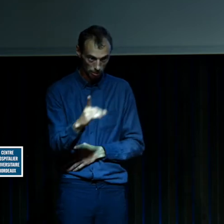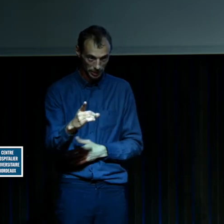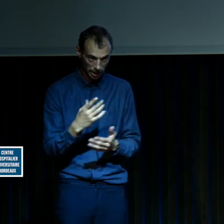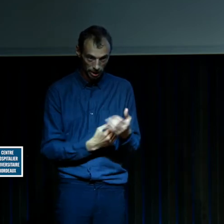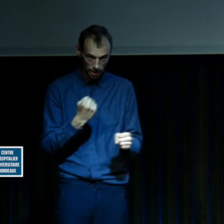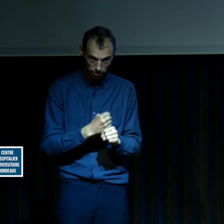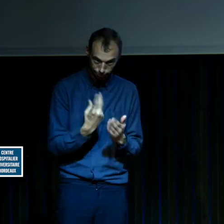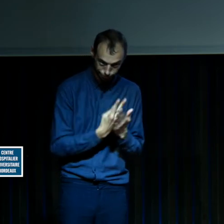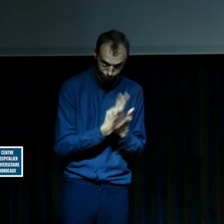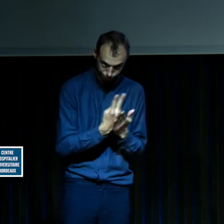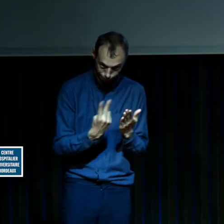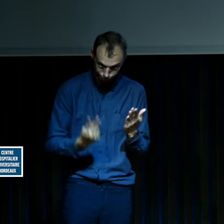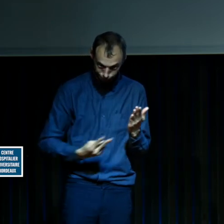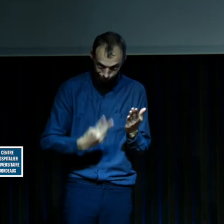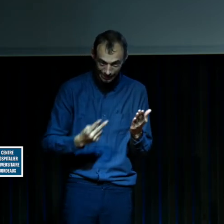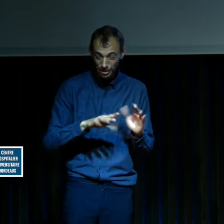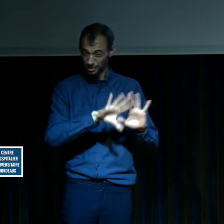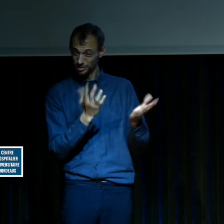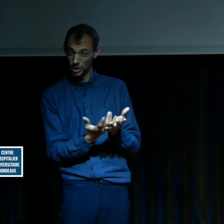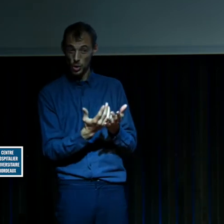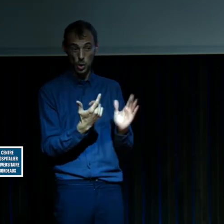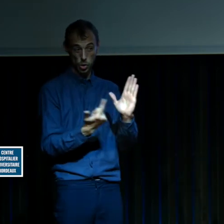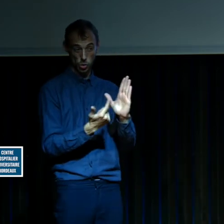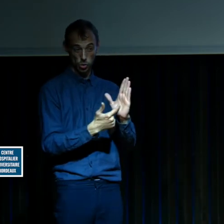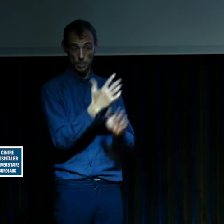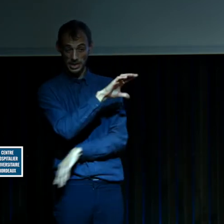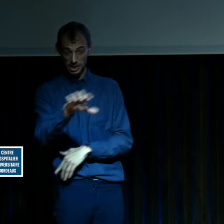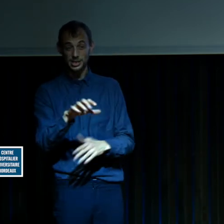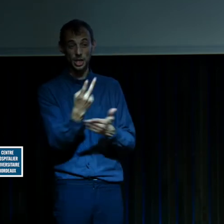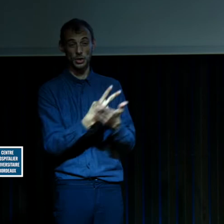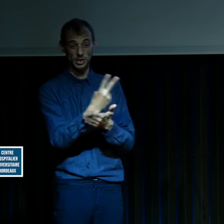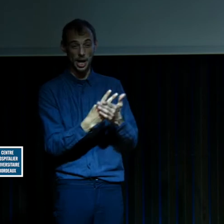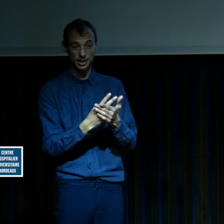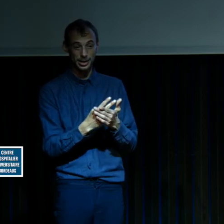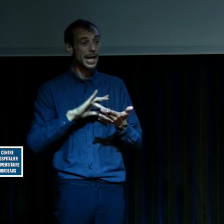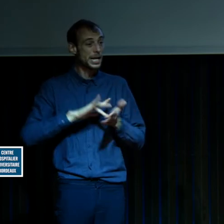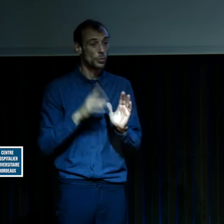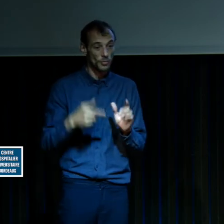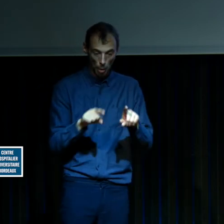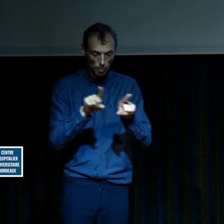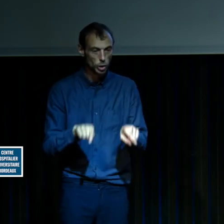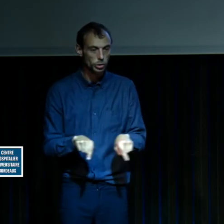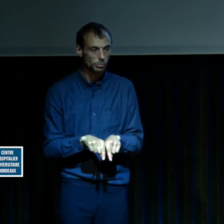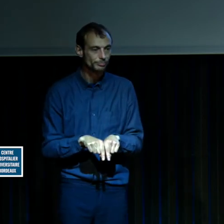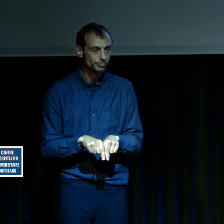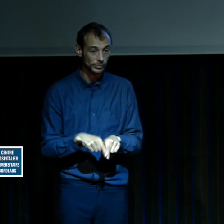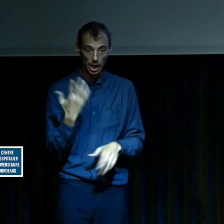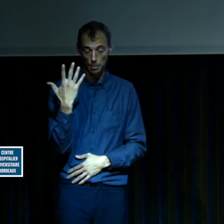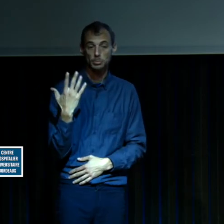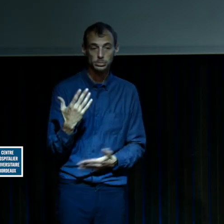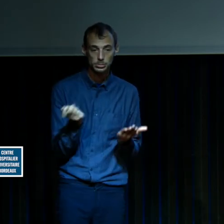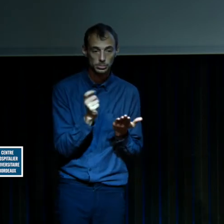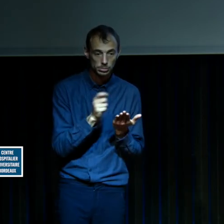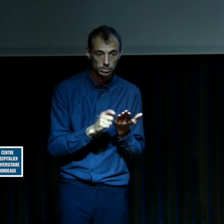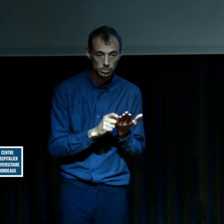qui fait 2500 dessins, tous faits sur un petit bloc-notes, donc à la main. Voilà. Et du coup, ben, ça a donné